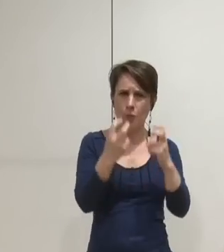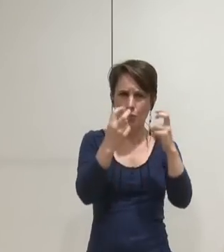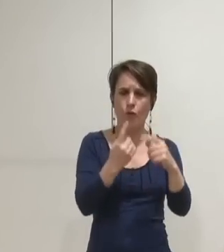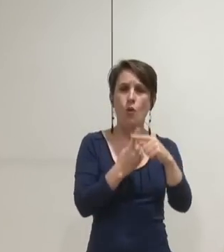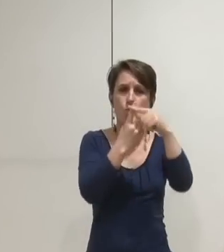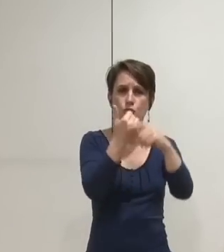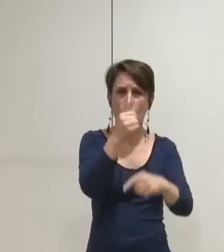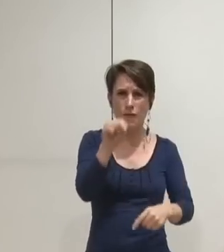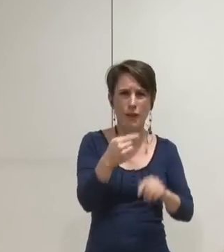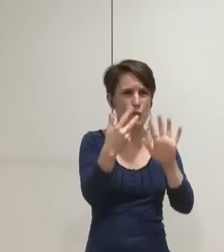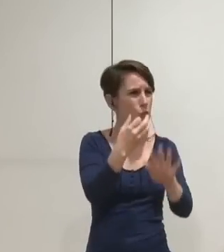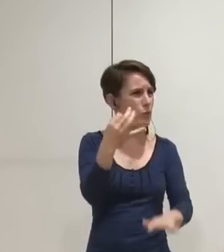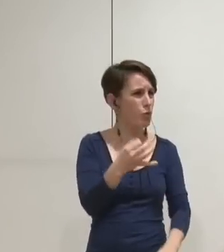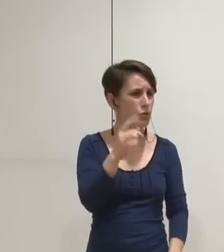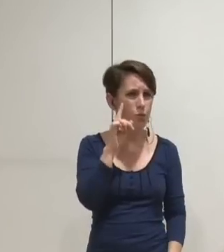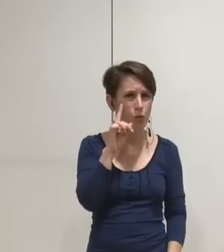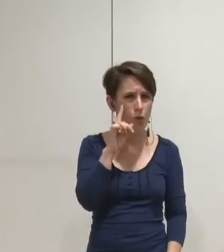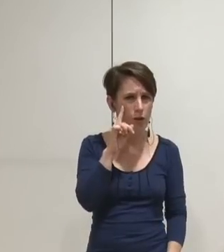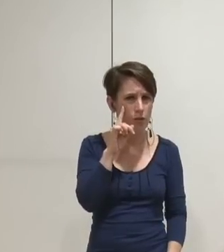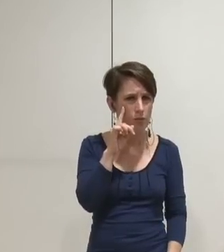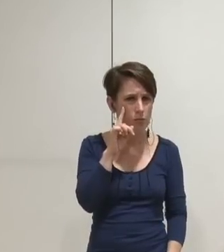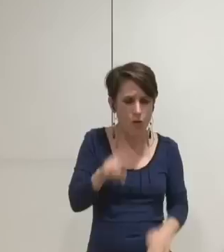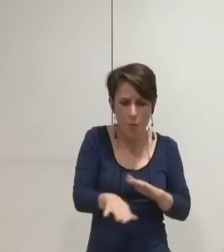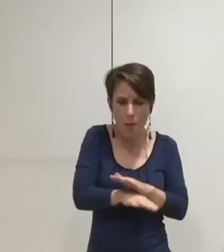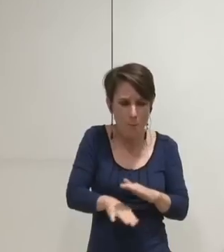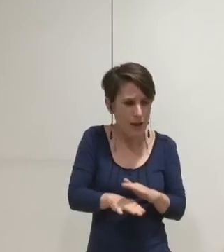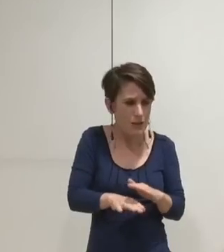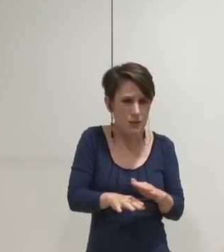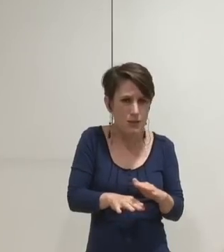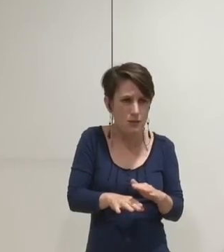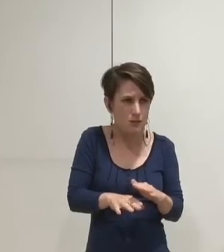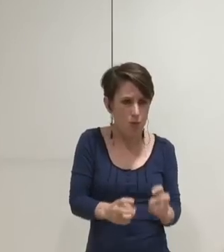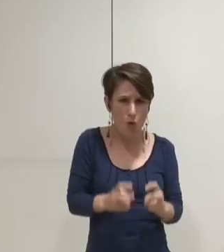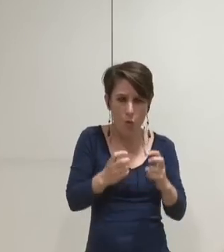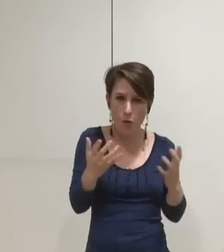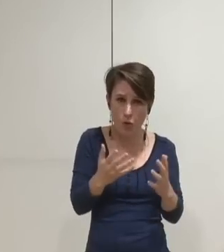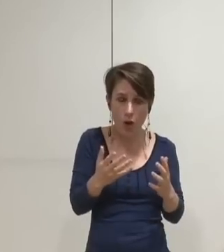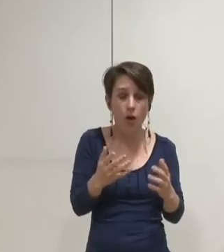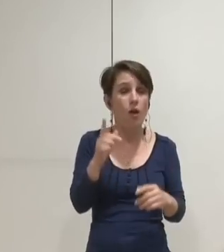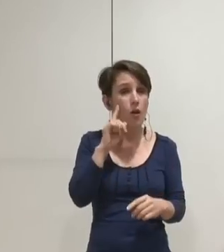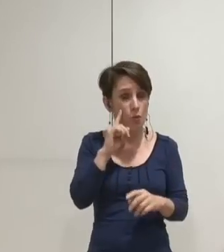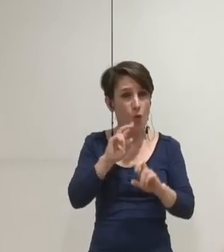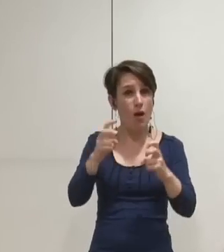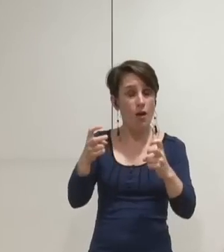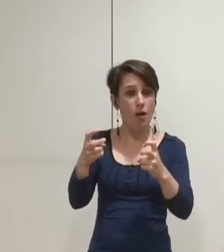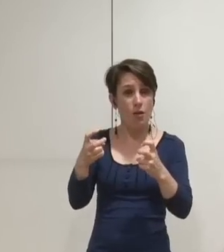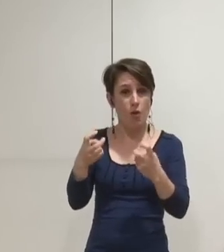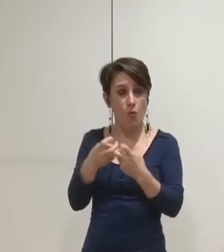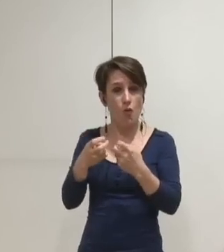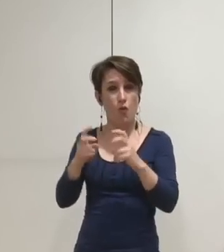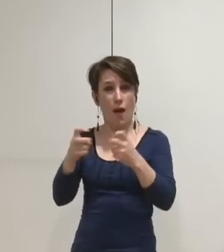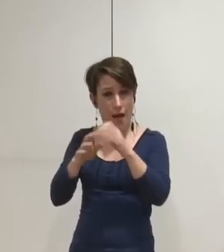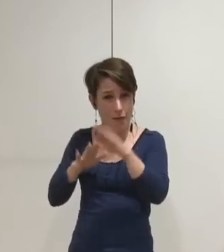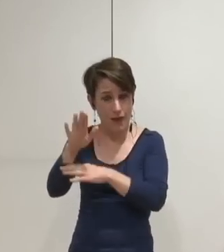% quelles sont les bases réelles de cette augmentation alors que les coûts de l'inflation et de l'évolution des salaires des